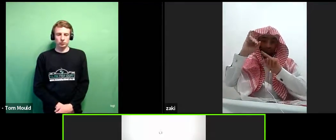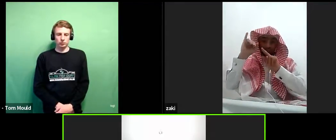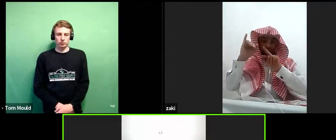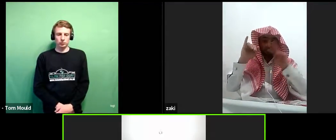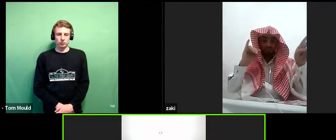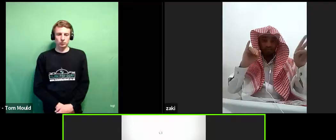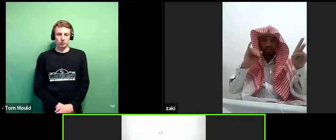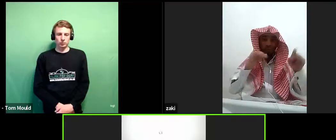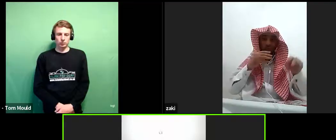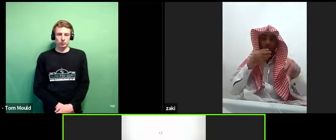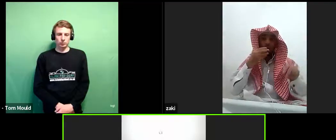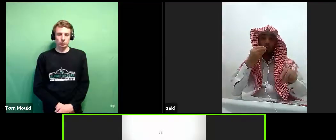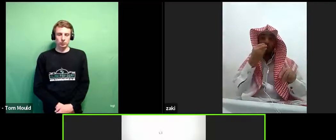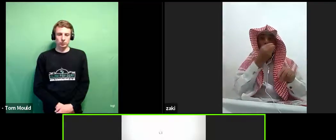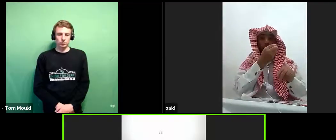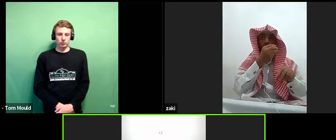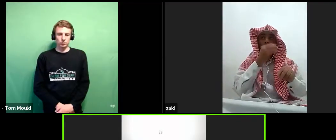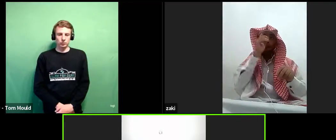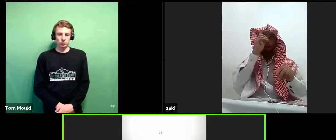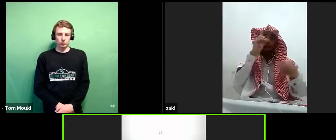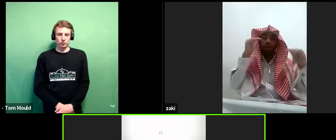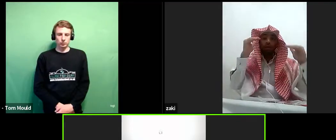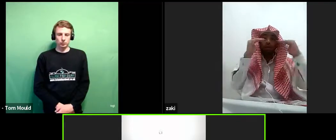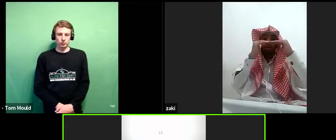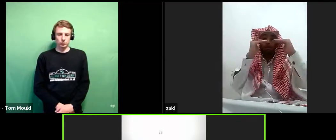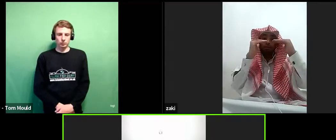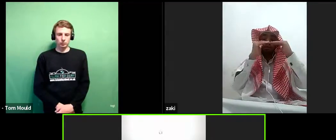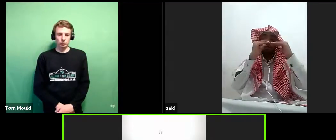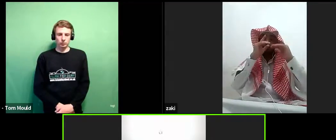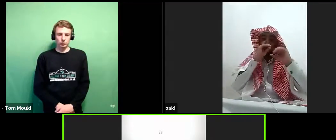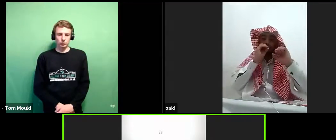يحبونهم كحب الله